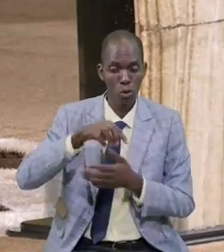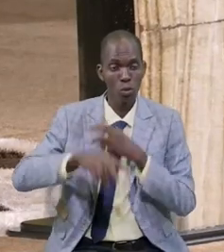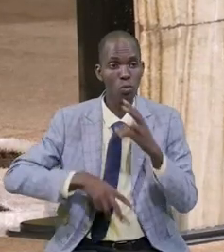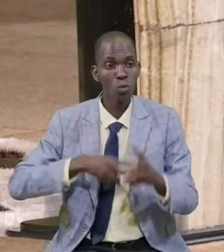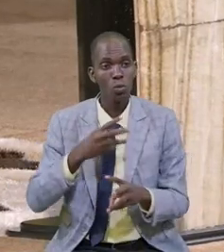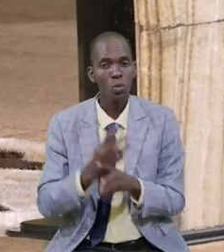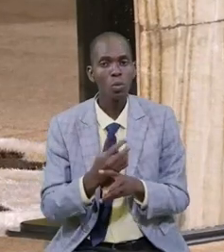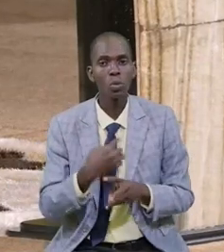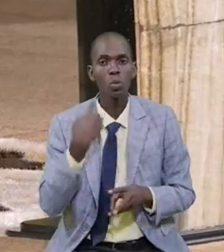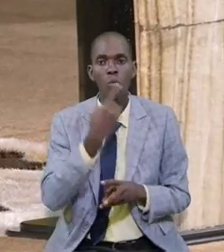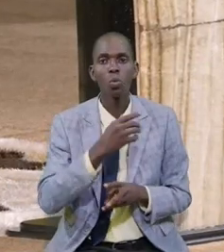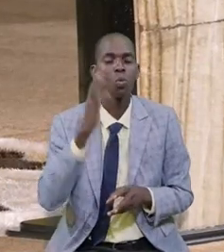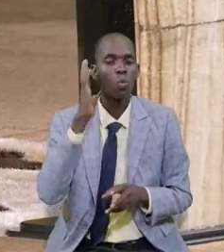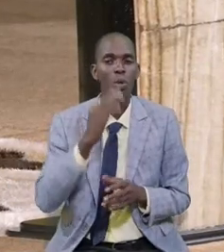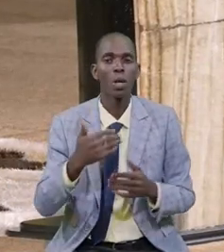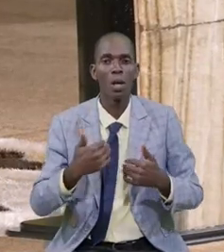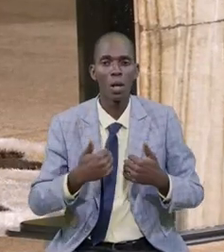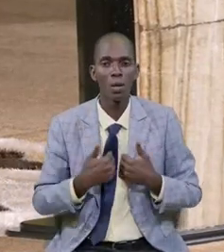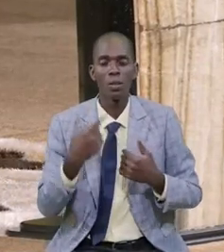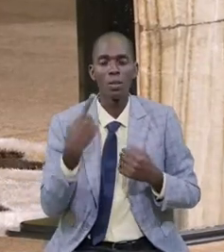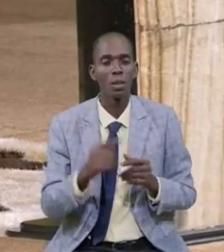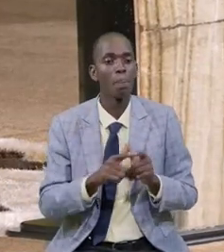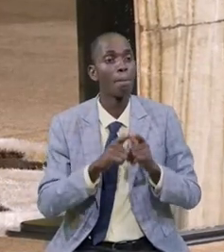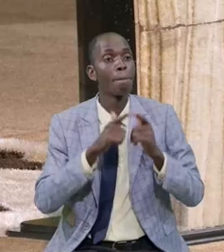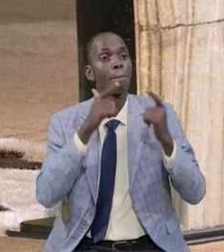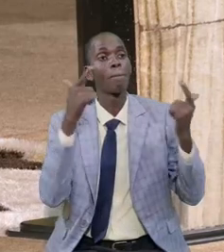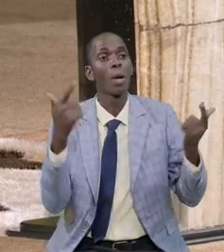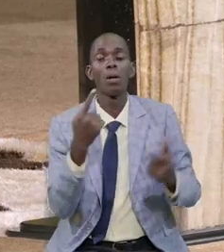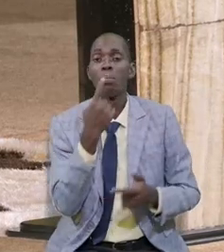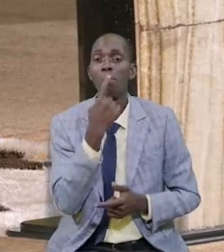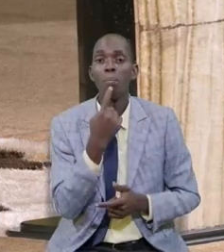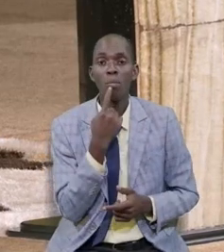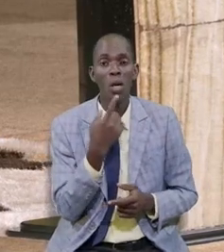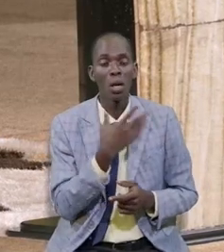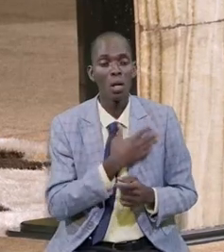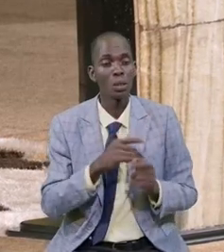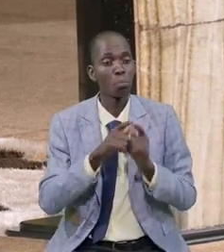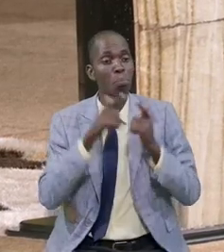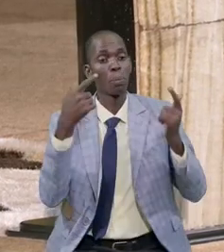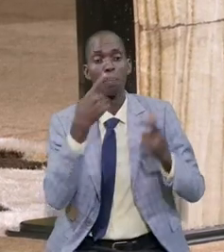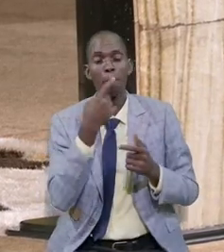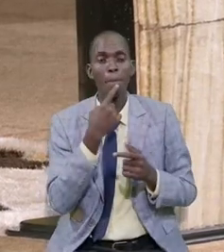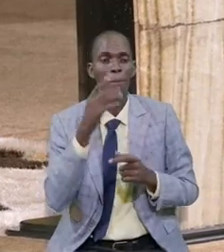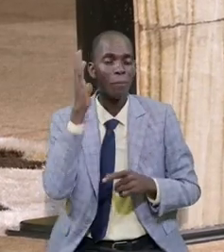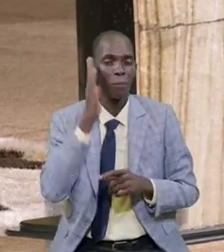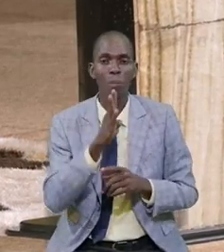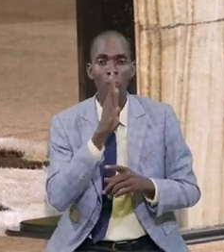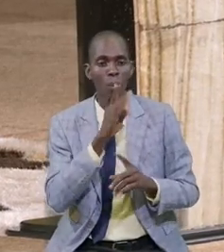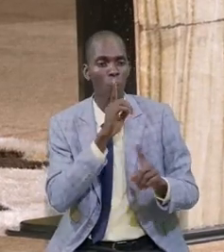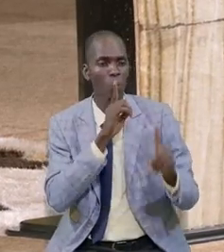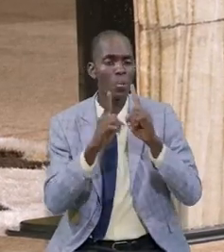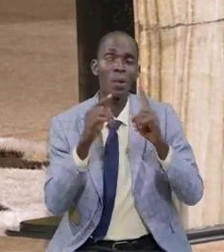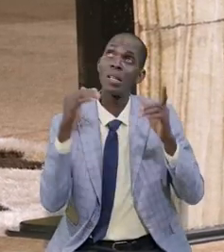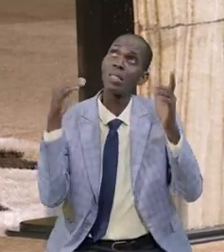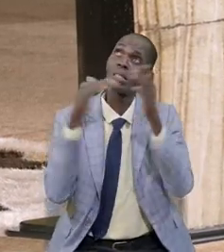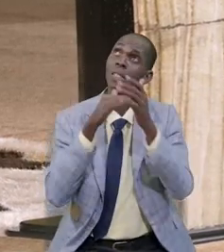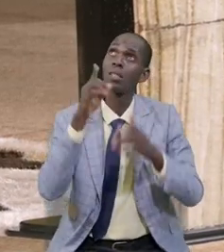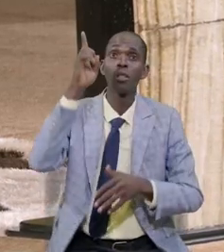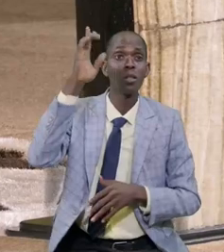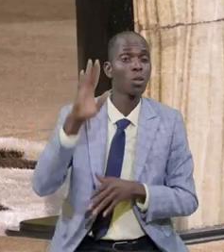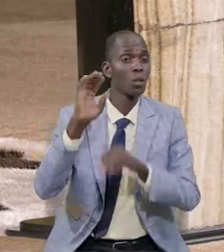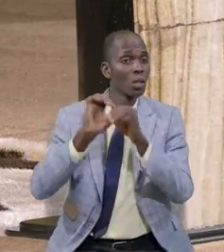monde et qui aura une grande bouche, une bouche large, va parler contre le